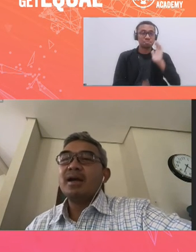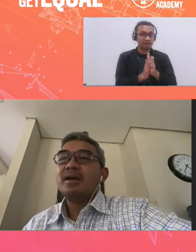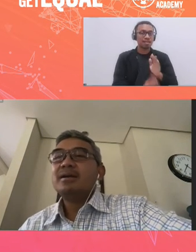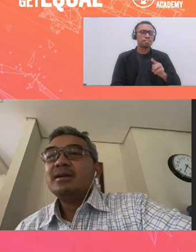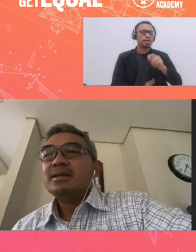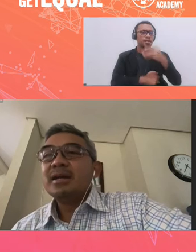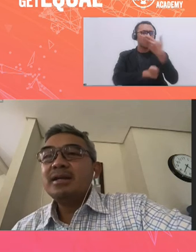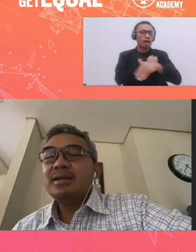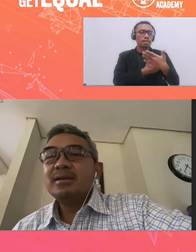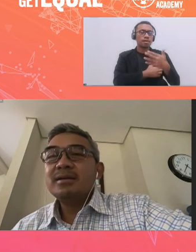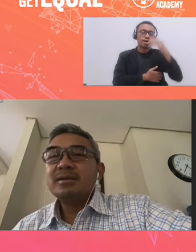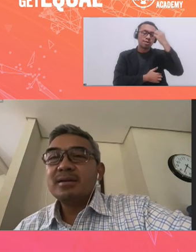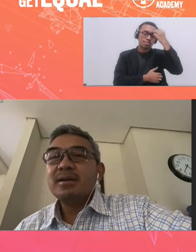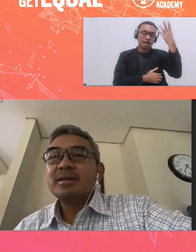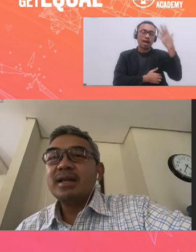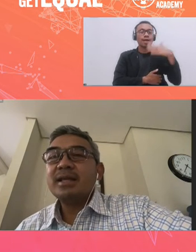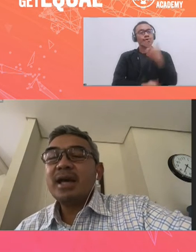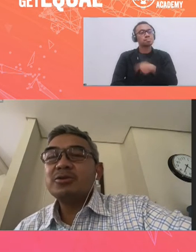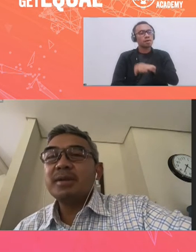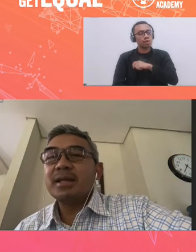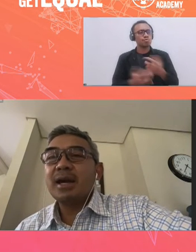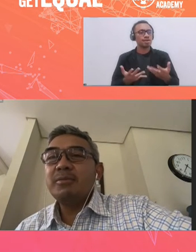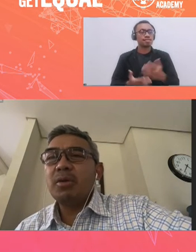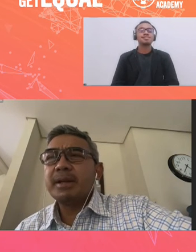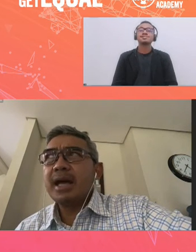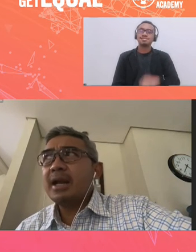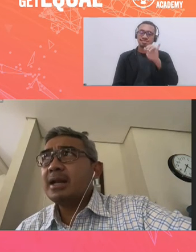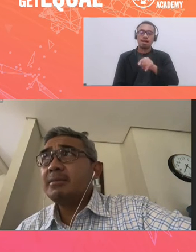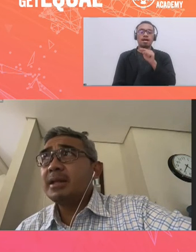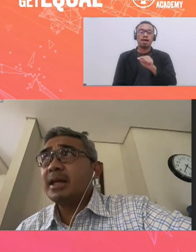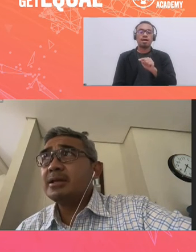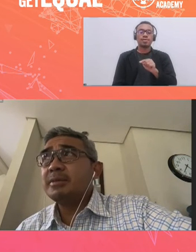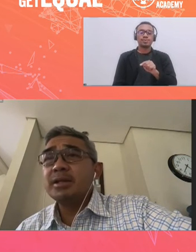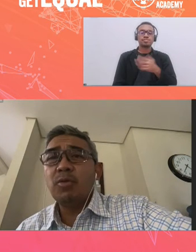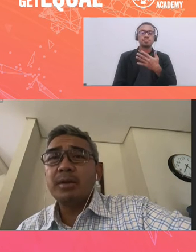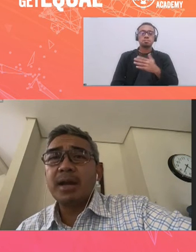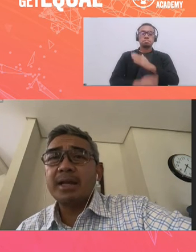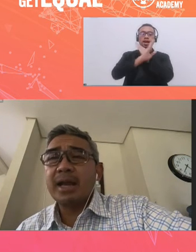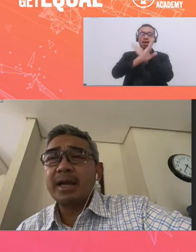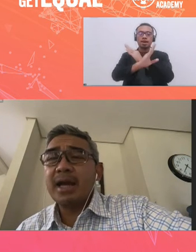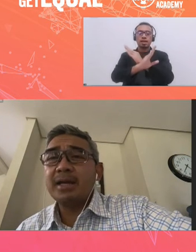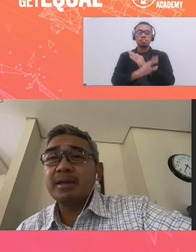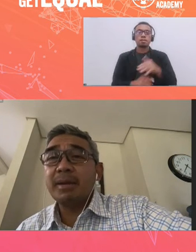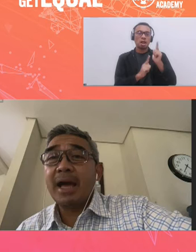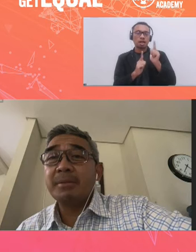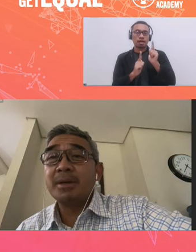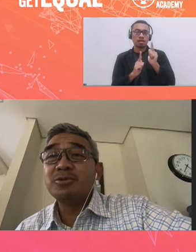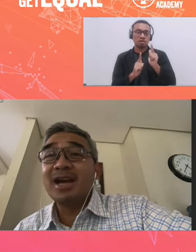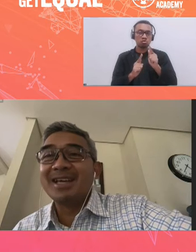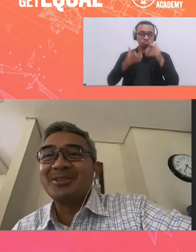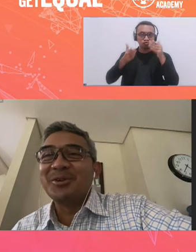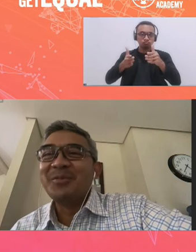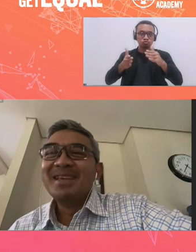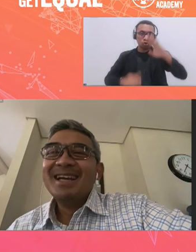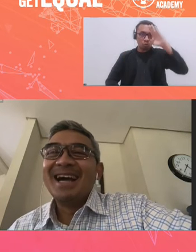lupa. Nah, atau Spanyol. Jadi kita harus menyatakan bahwa pertahanan dan militerisme itu bukan lahannya laki-laki, tapi lahannya